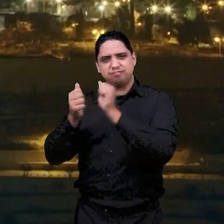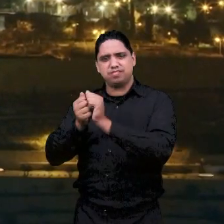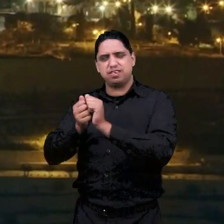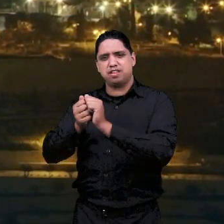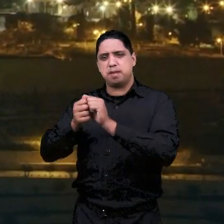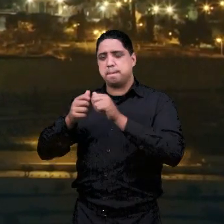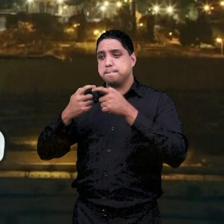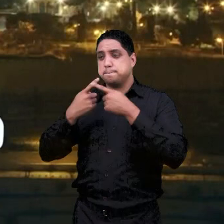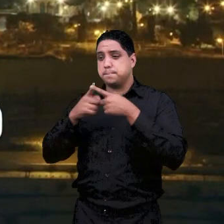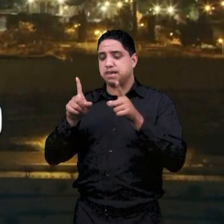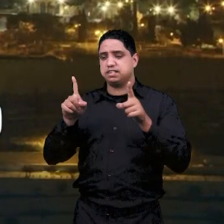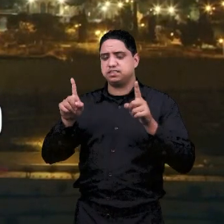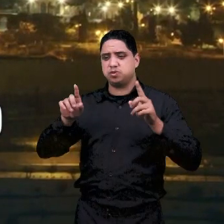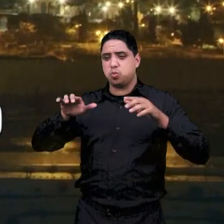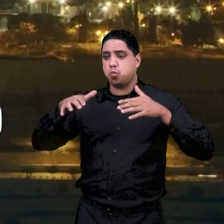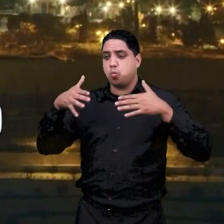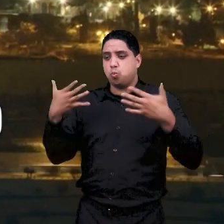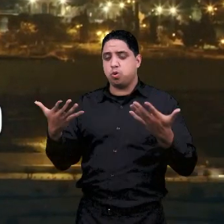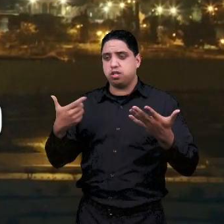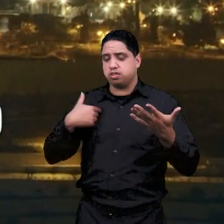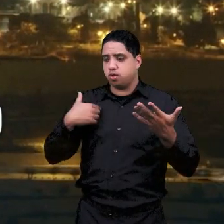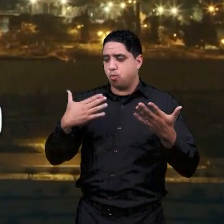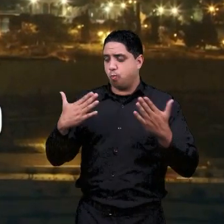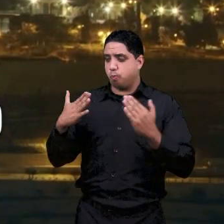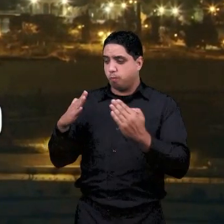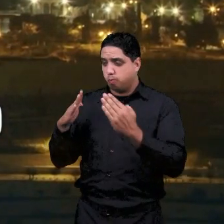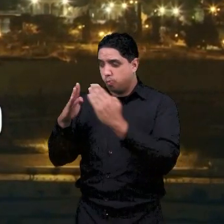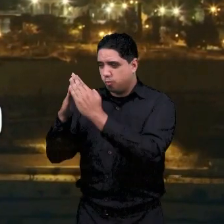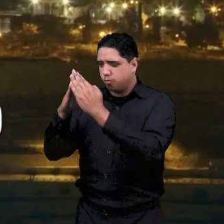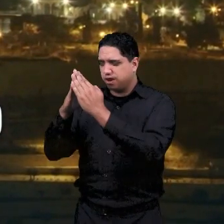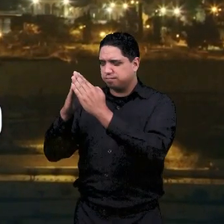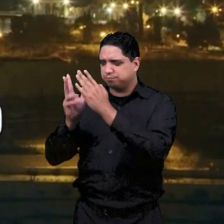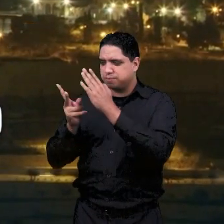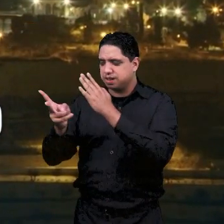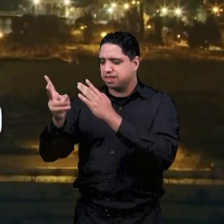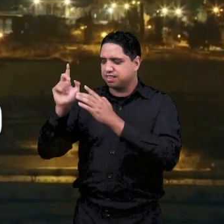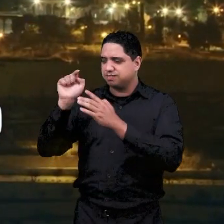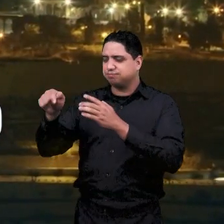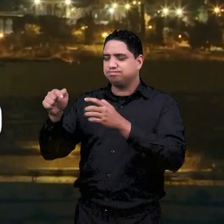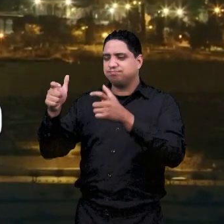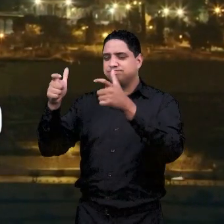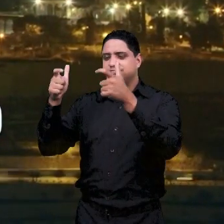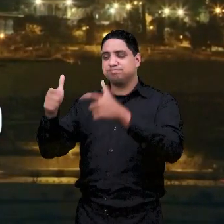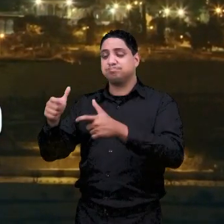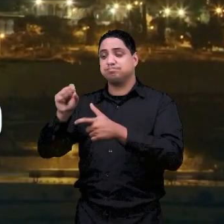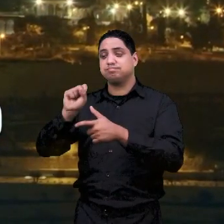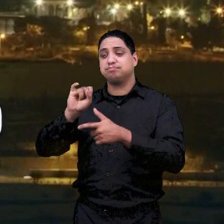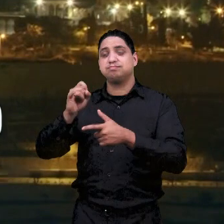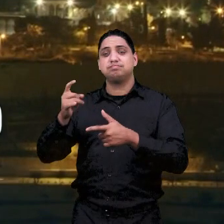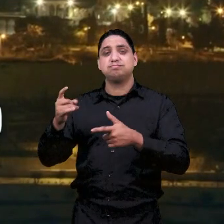Elle me manque beaucoup. Oh, quand j'irai à Sion.